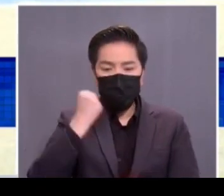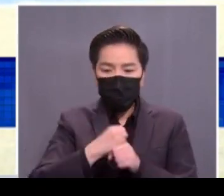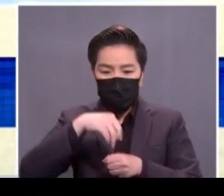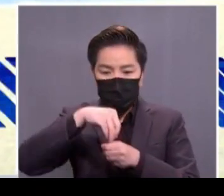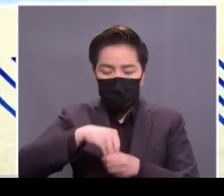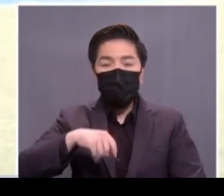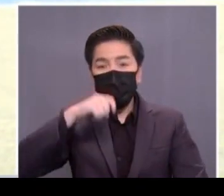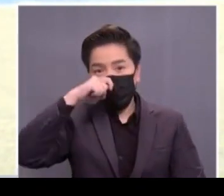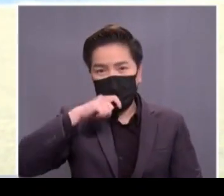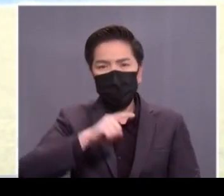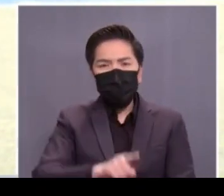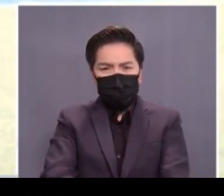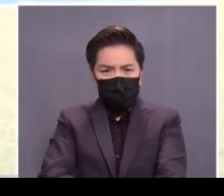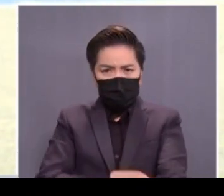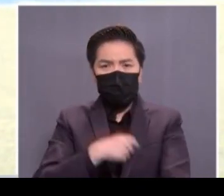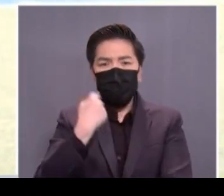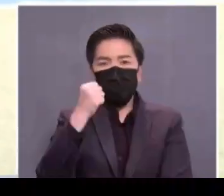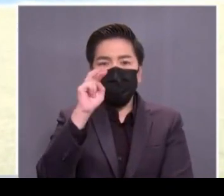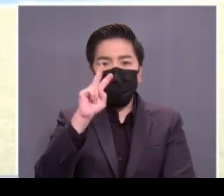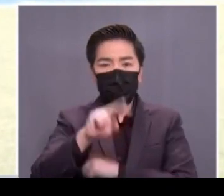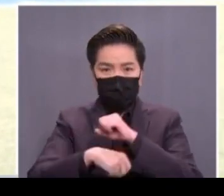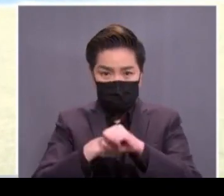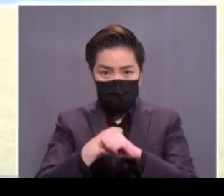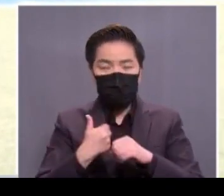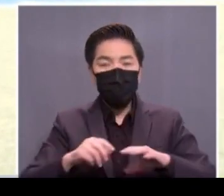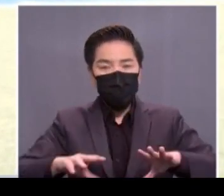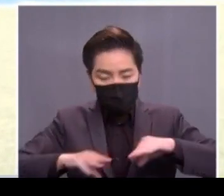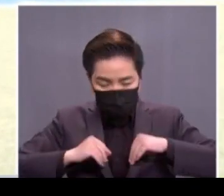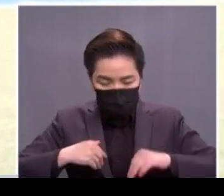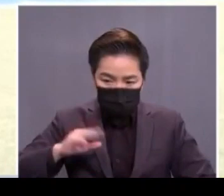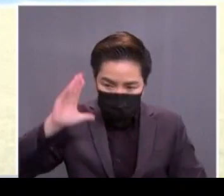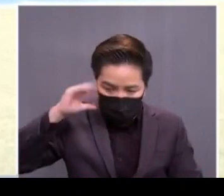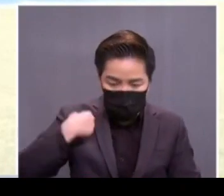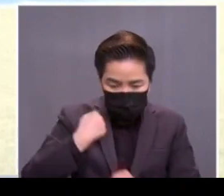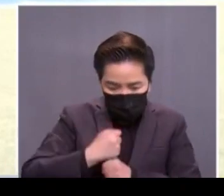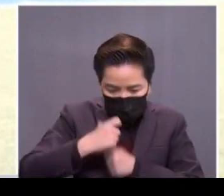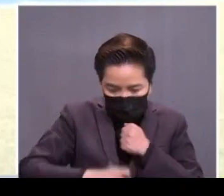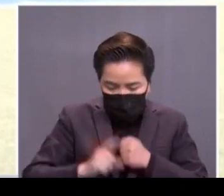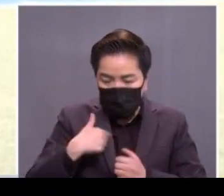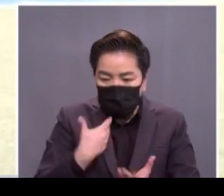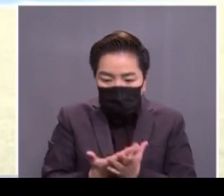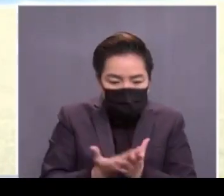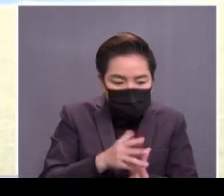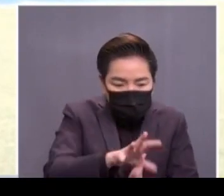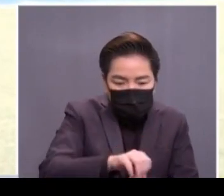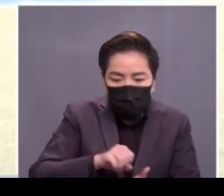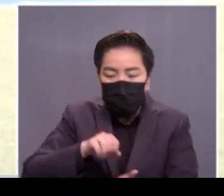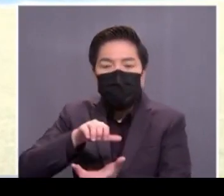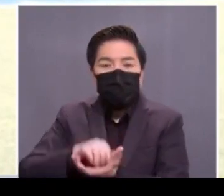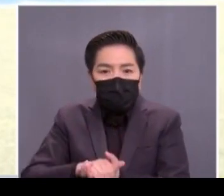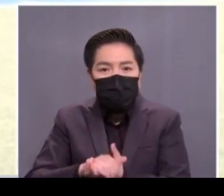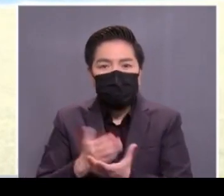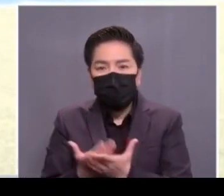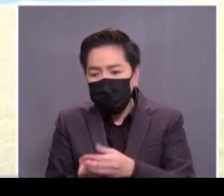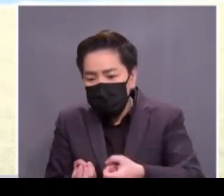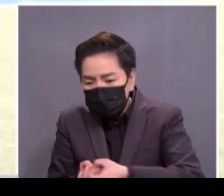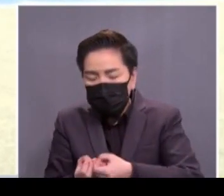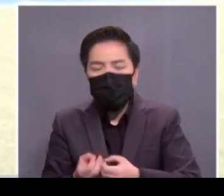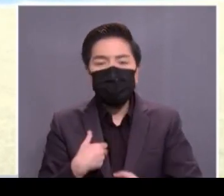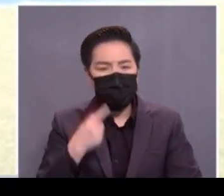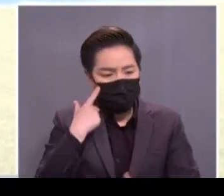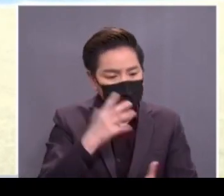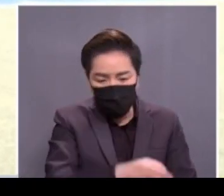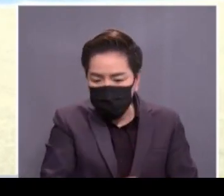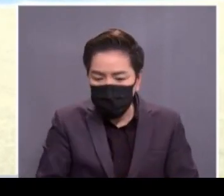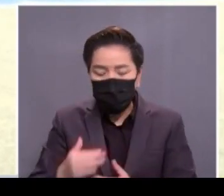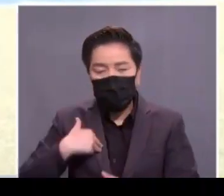อยู่ในประเทศไทยมานานกว่า12ปีรับสารภาพว่าทำคนเดียวเพราะว่าต้องการนำเงินไปใช้แต่งงานและใช้หนี้พนันออนไลน์ค่ะโดยต